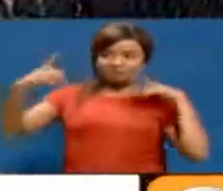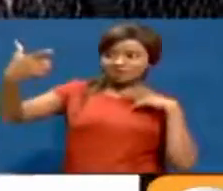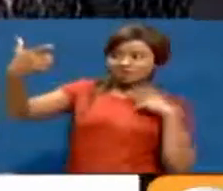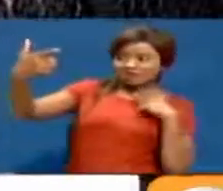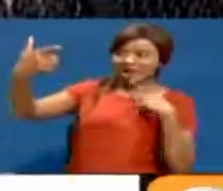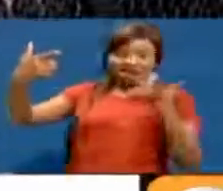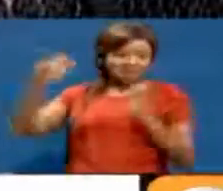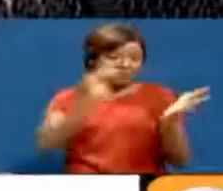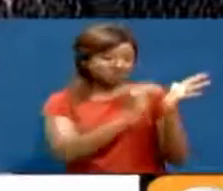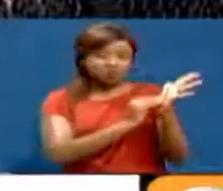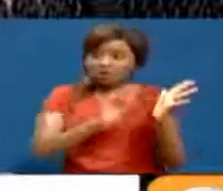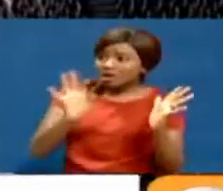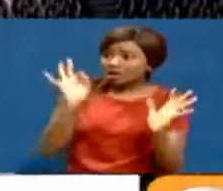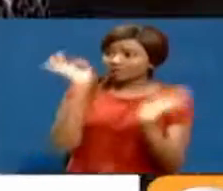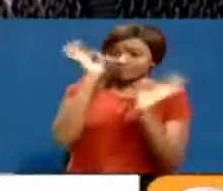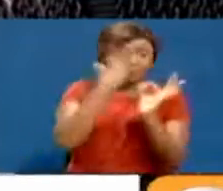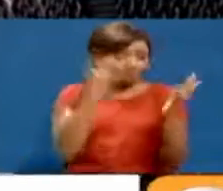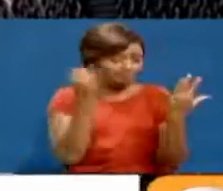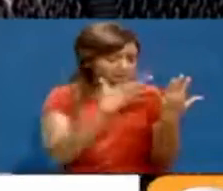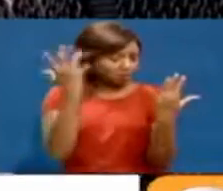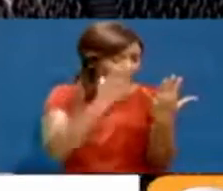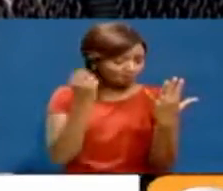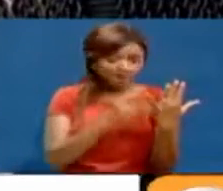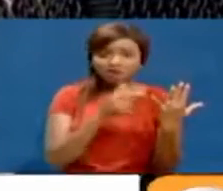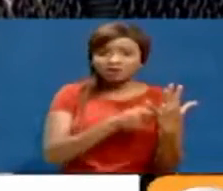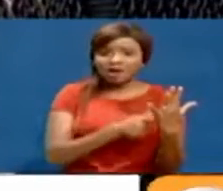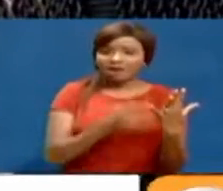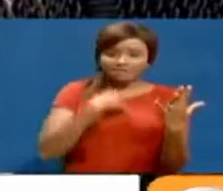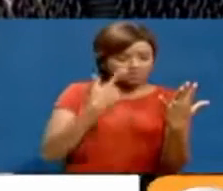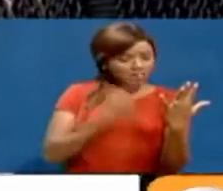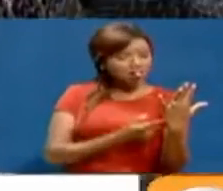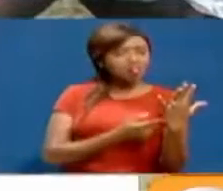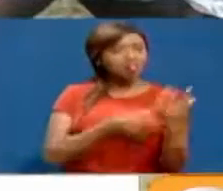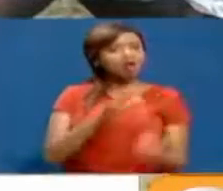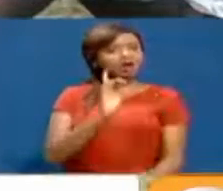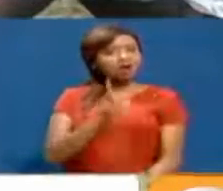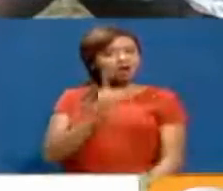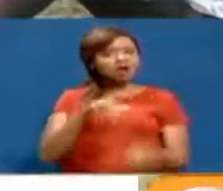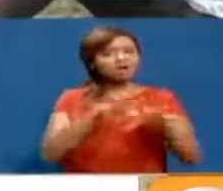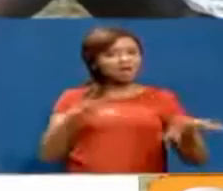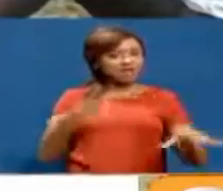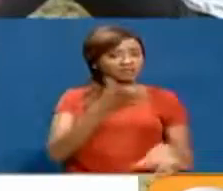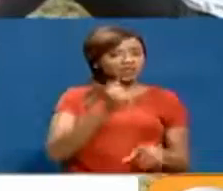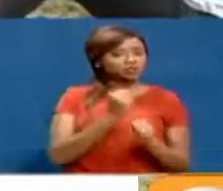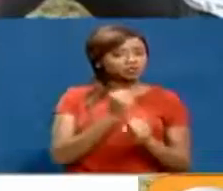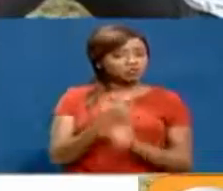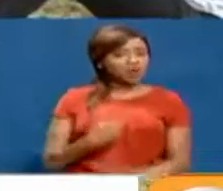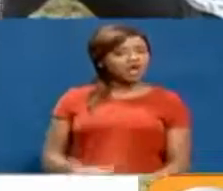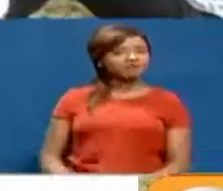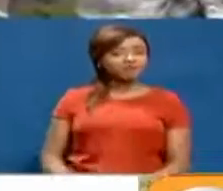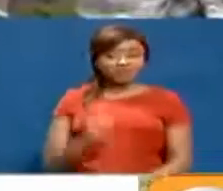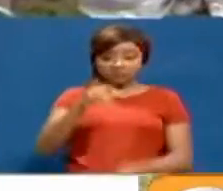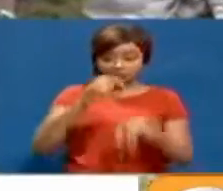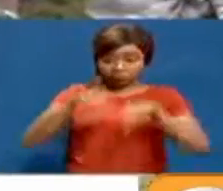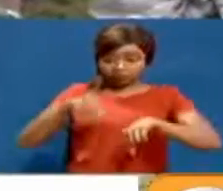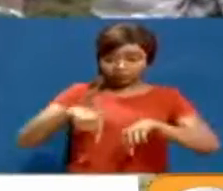marafiki wakaanza kusema, "Eh, ni nzuri, ni nywele, ni nini?" watu wakiniuliza. So nikaona kumbe kuna market. Mwaka huu vile corona